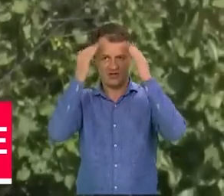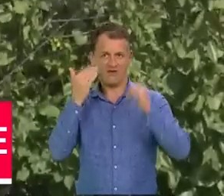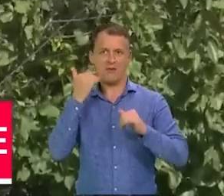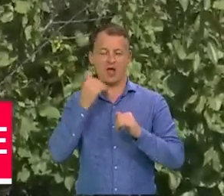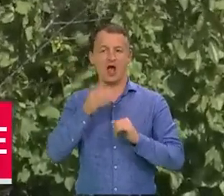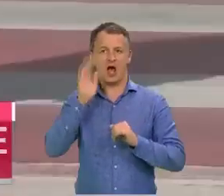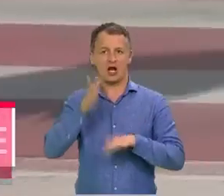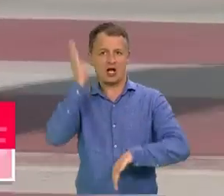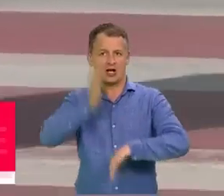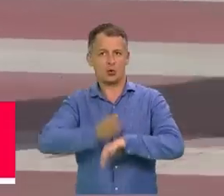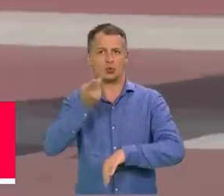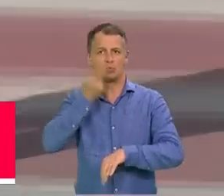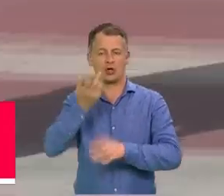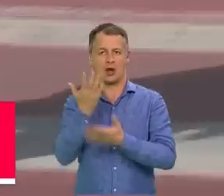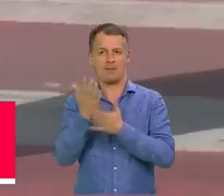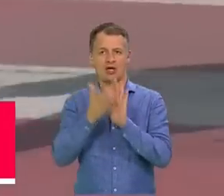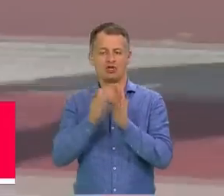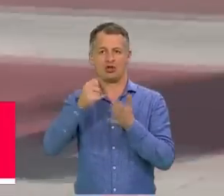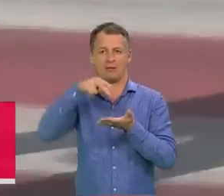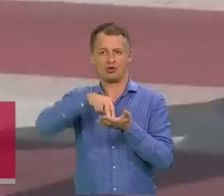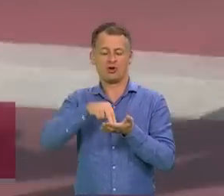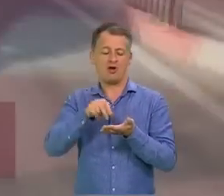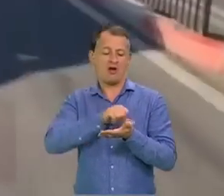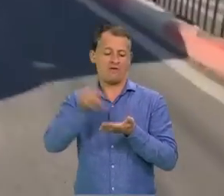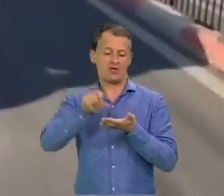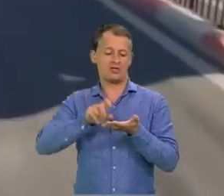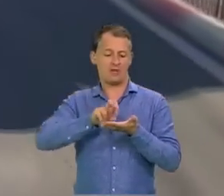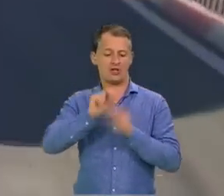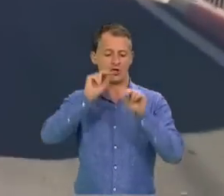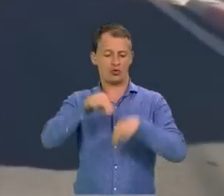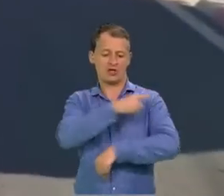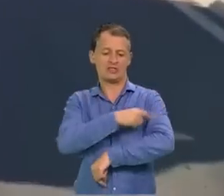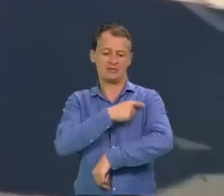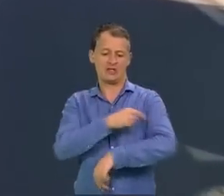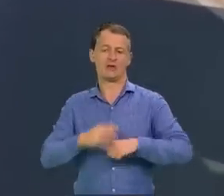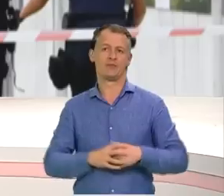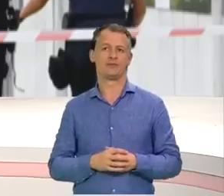doar răni ușoare la mână și la picior și a refuzat să fie transportată la spital.